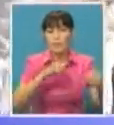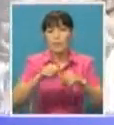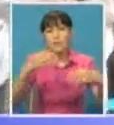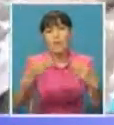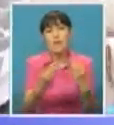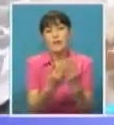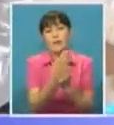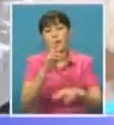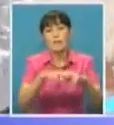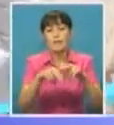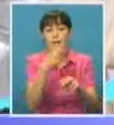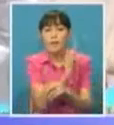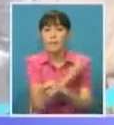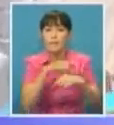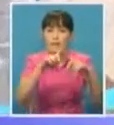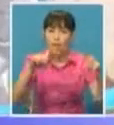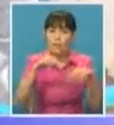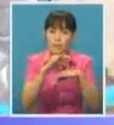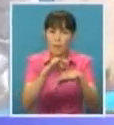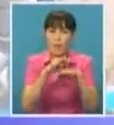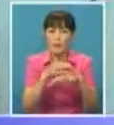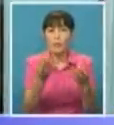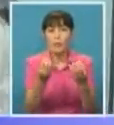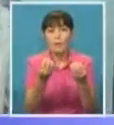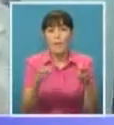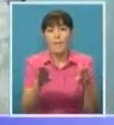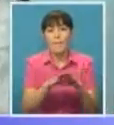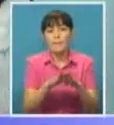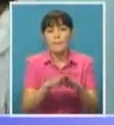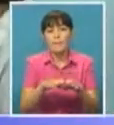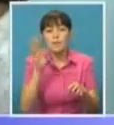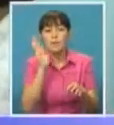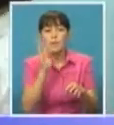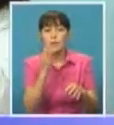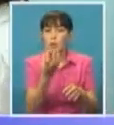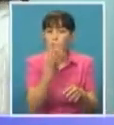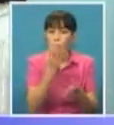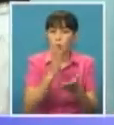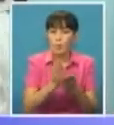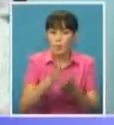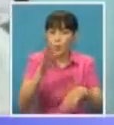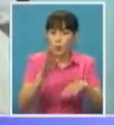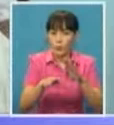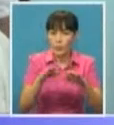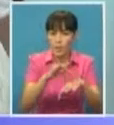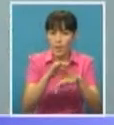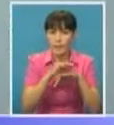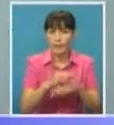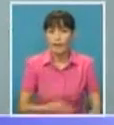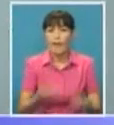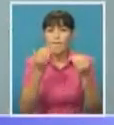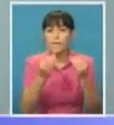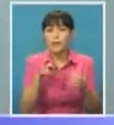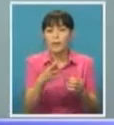заманауи үлгідегі медициналық аспаптармен жабдықталған. Сонымен бірге жылу су жүйелері жүргізіліп, озық технологиялармен қамтылған.